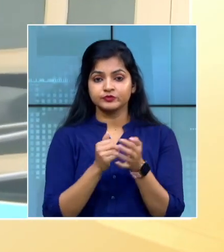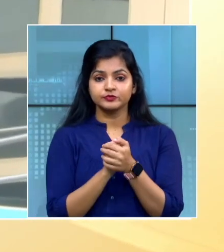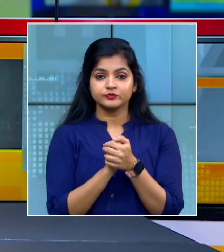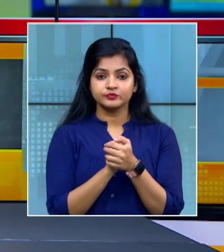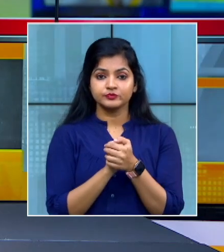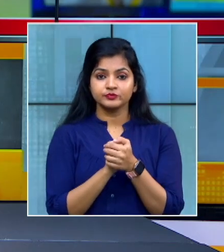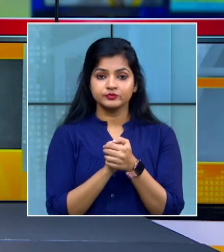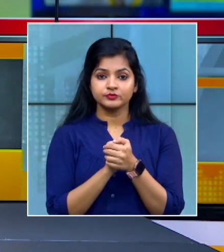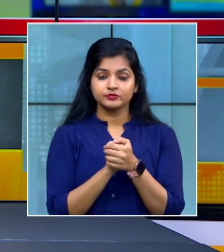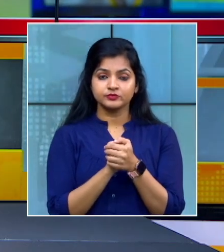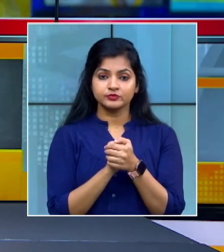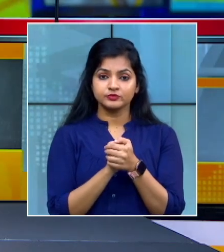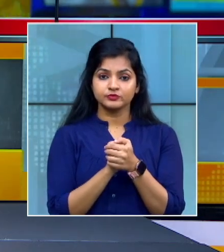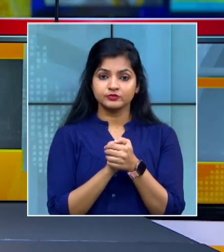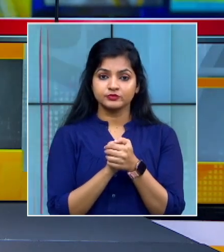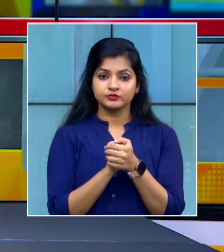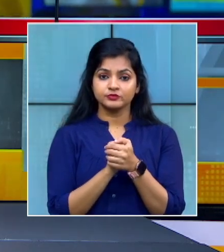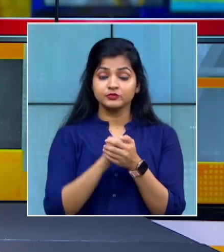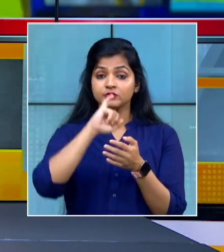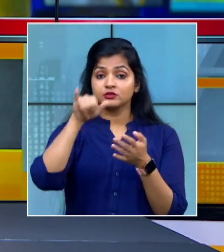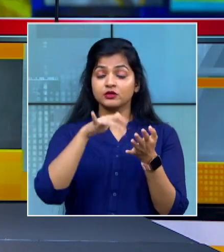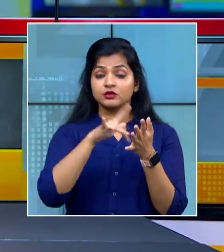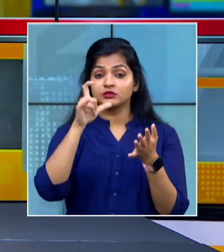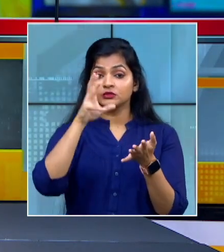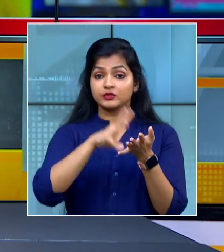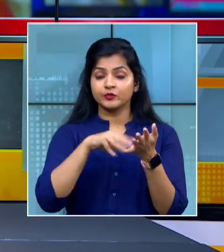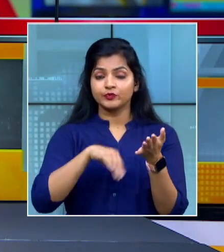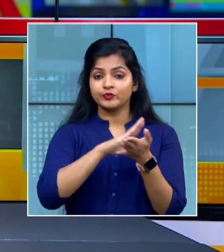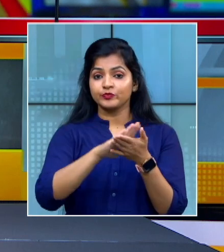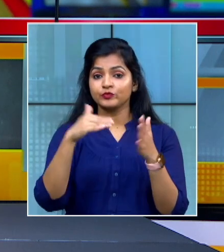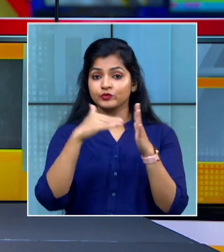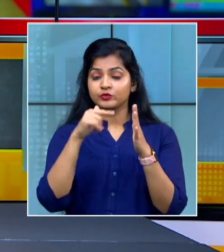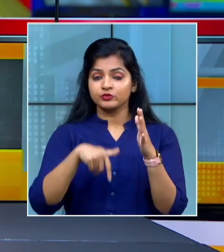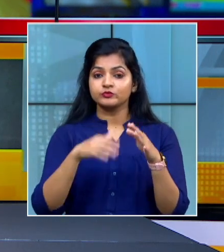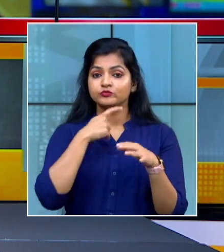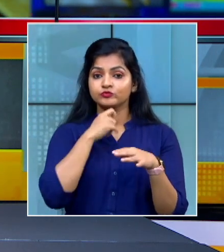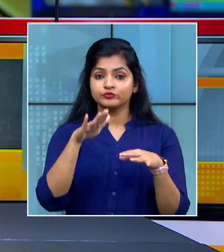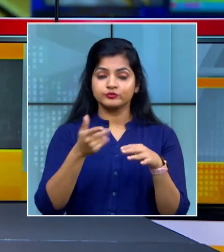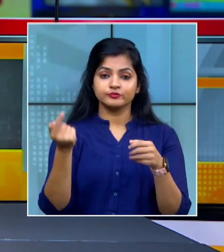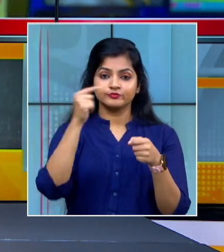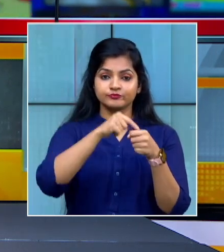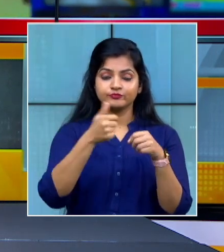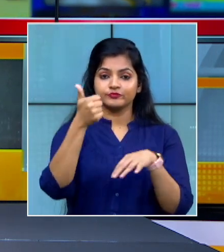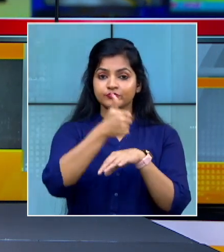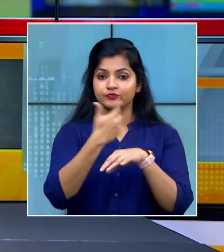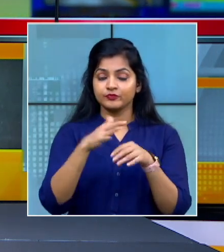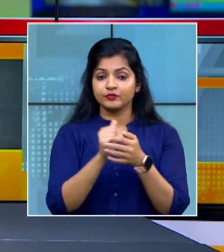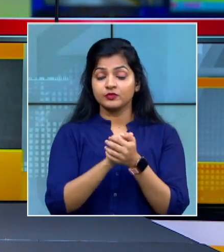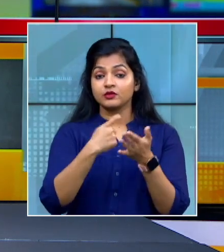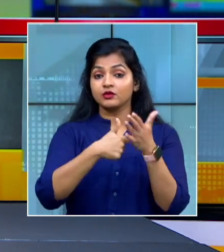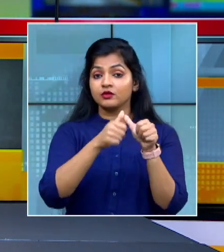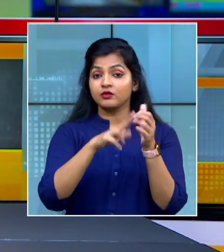പാലാഴി വിവരങ്ങൾ നൽകുകയായിരുന്നു കൊച്ചിയിൽ നിന്ന്. ജാർഖണ്ഡ് മുഖ്യമന്ത്രിയായി ഹേമന്ത് സോറൻ സത്യപ്രതിജ്ഞ ചെയ്ത് അധികാരമേറ്റു. തലസ്ഥാനമായ